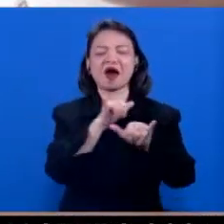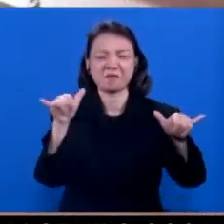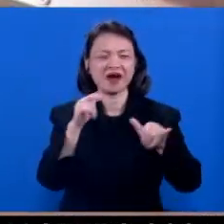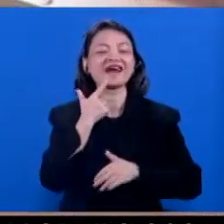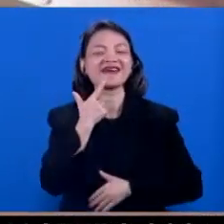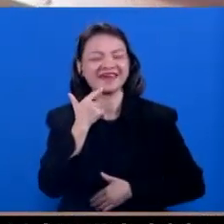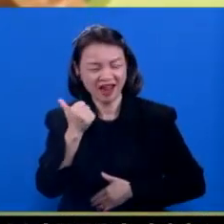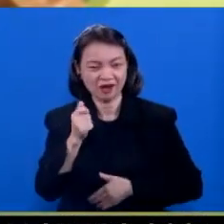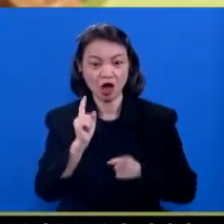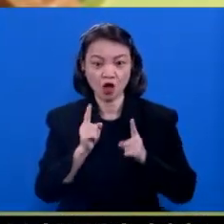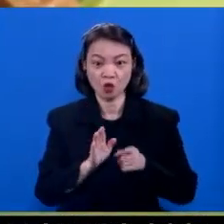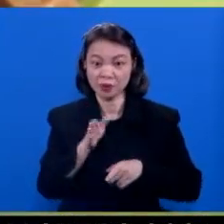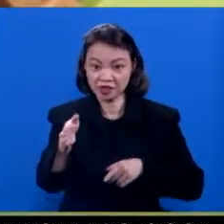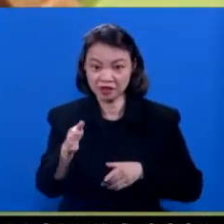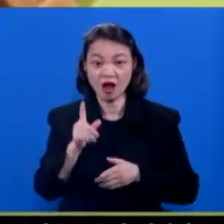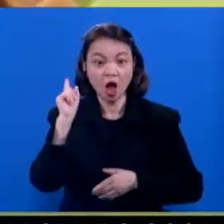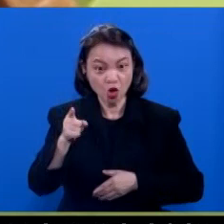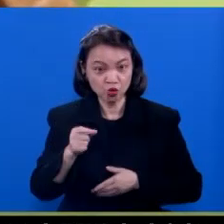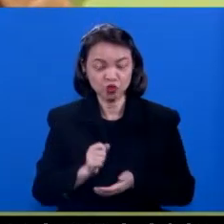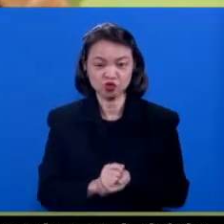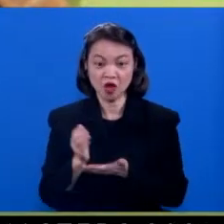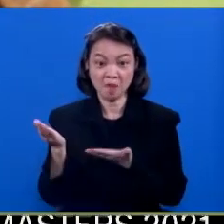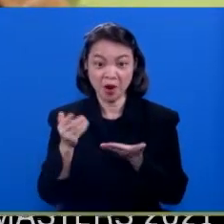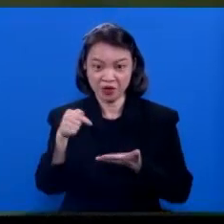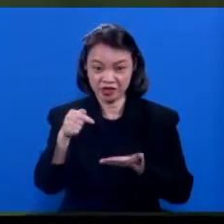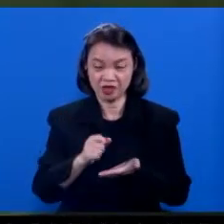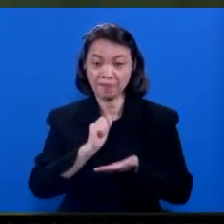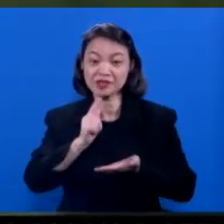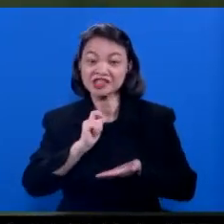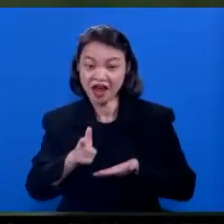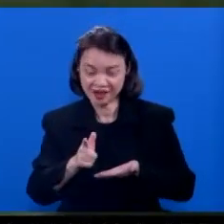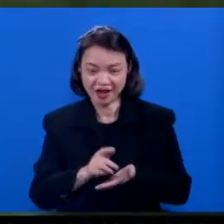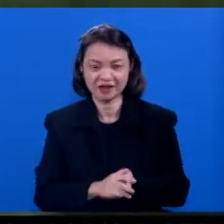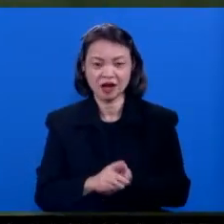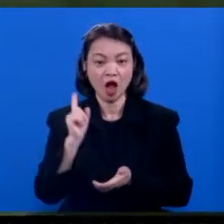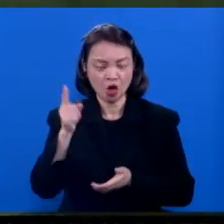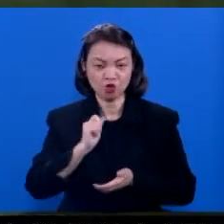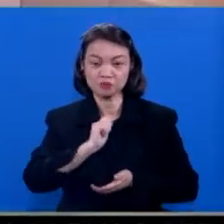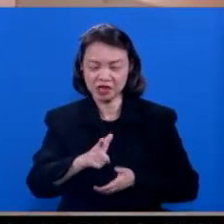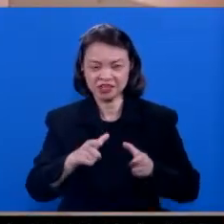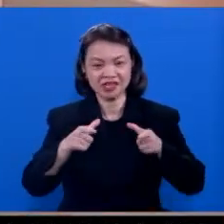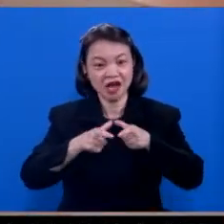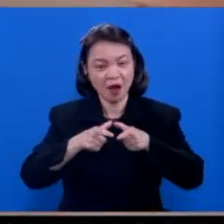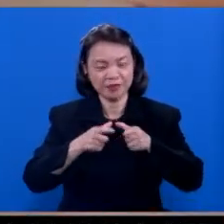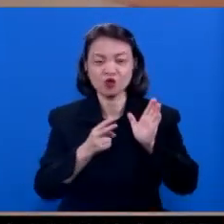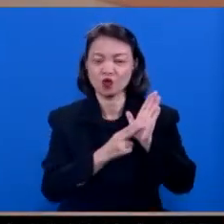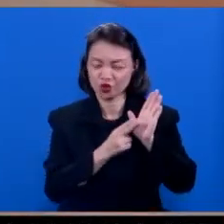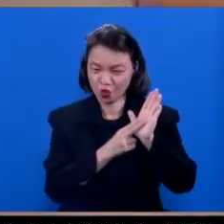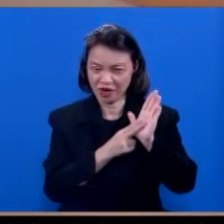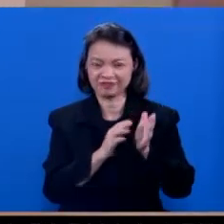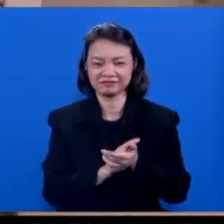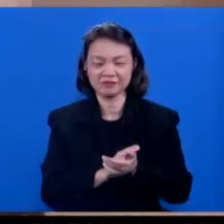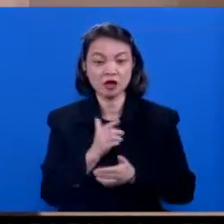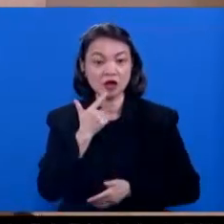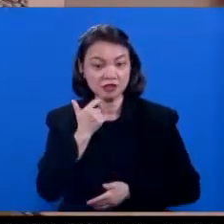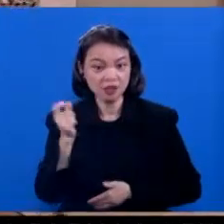Enak. Ini kalau pergi mesti bawa ini. Pesenannya kan mesti serabi Noto Suman itu mesti ya. Berarti rasanya